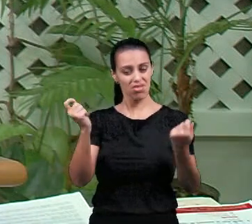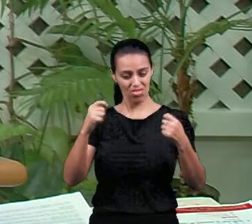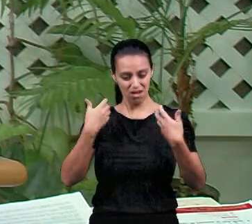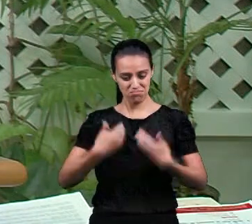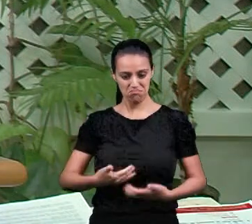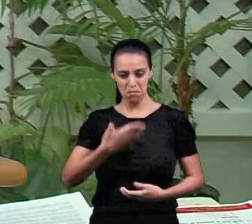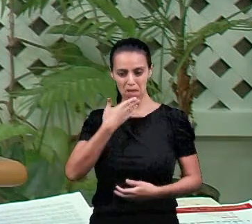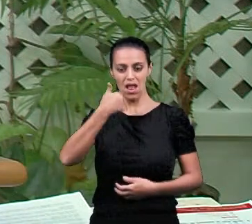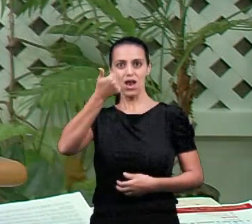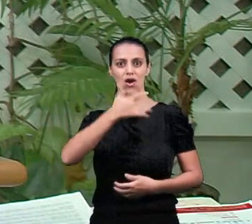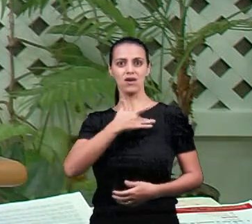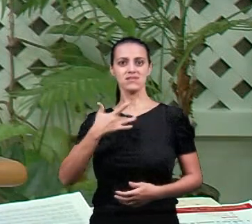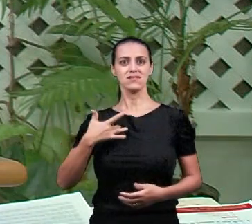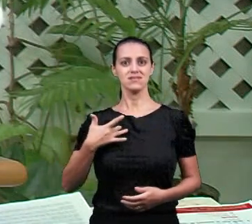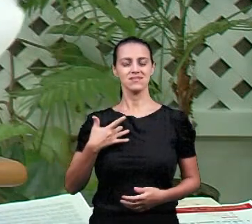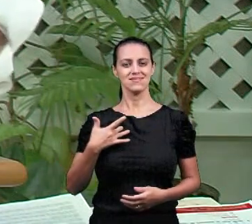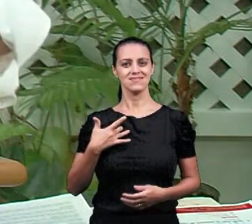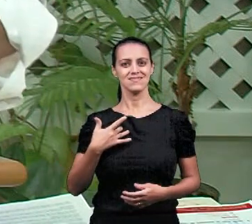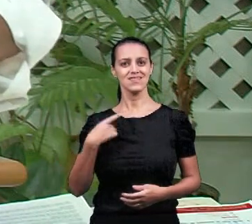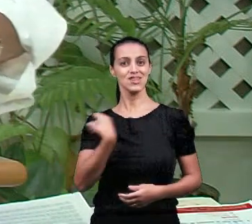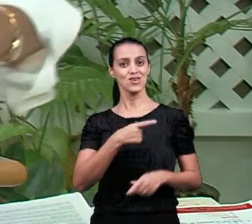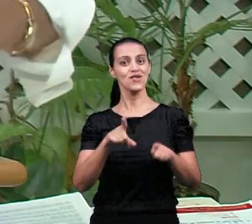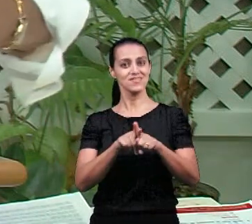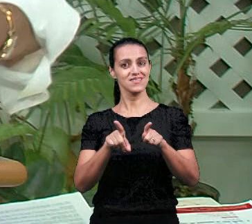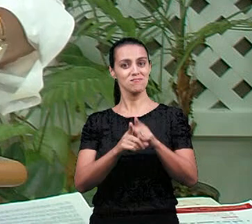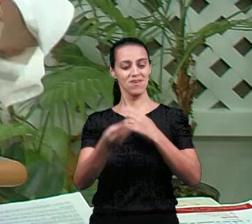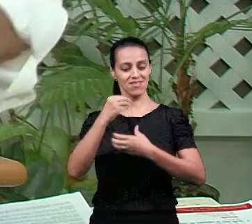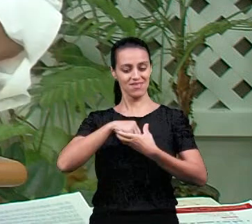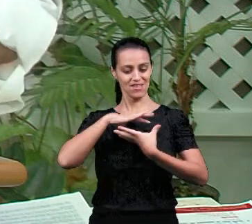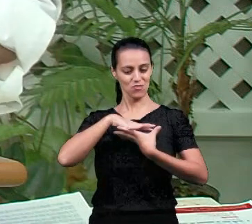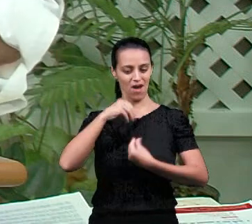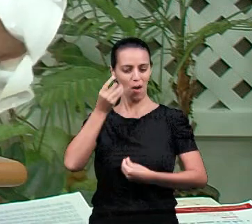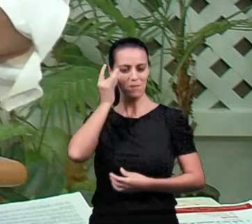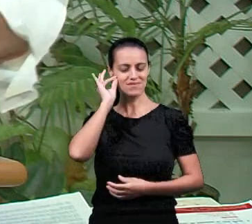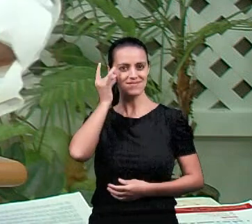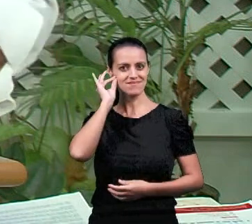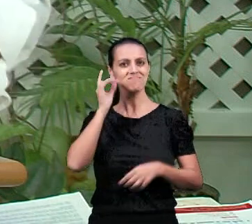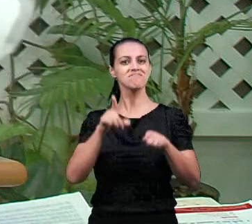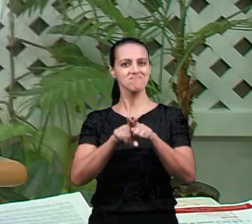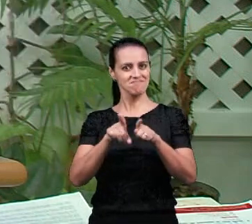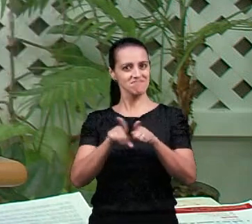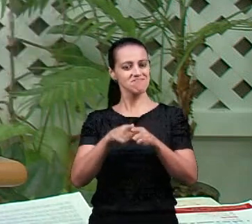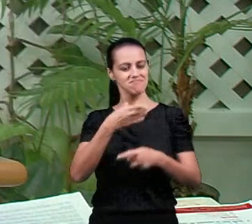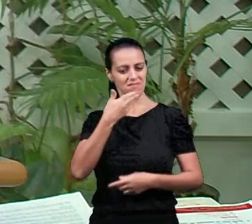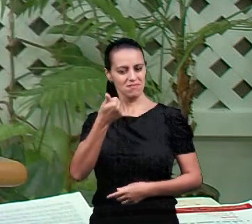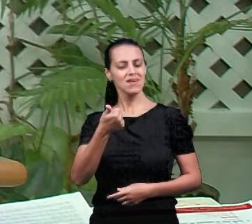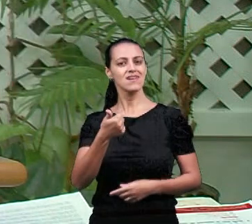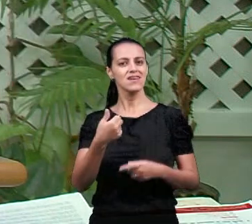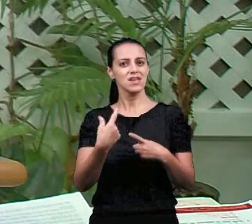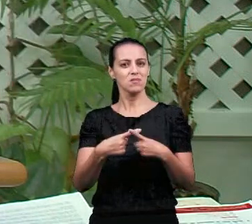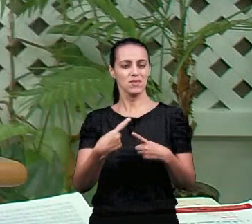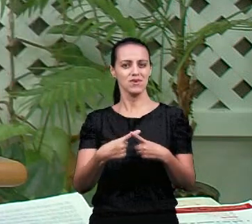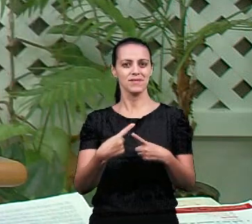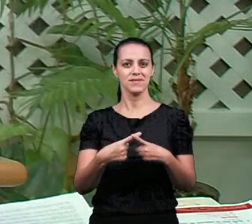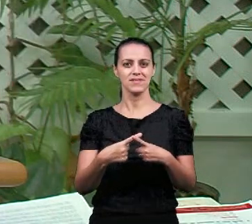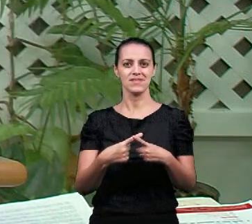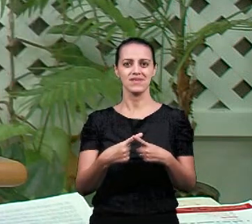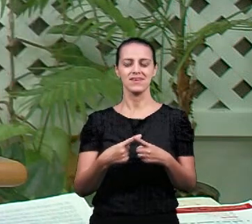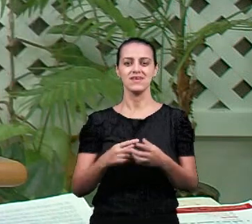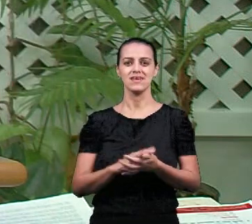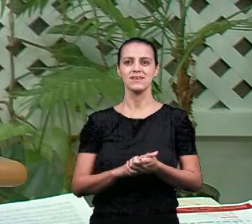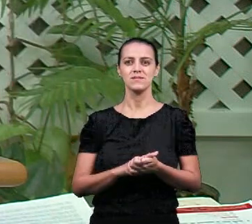bénéfice physique. Et nous, notre bénéfice est spirituel aussi. C'est le plus important parce qu'il